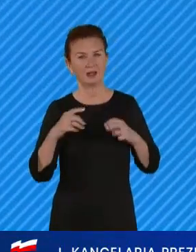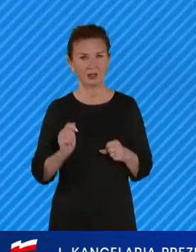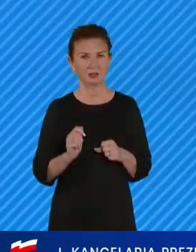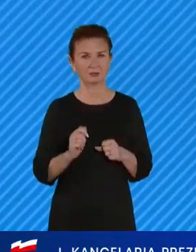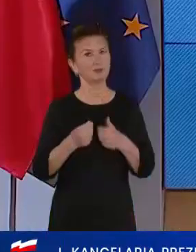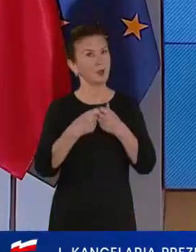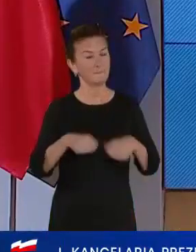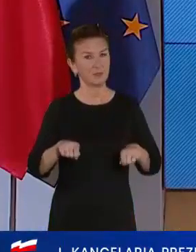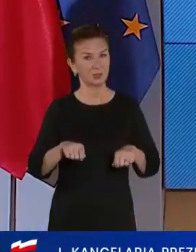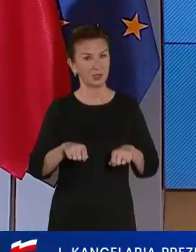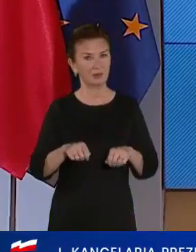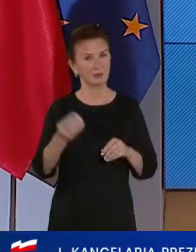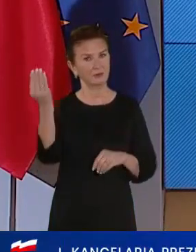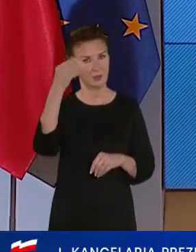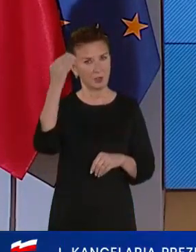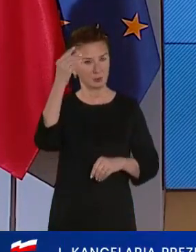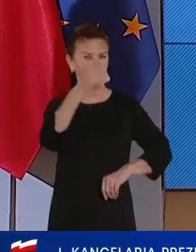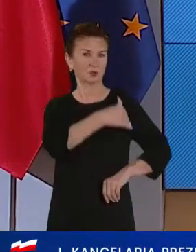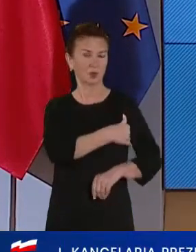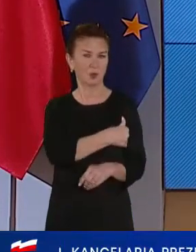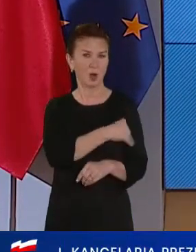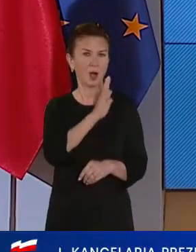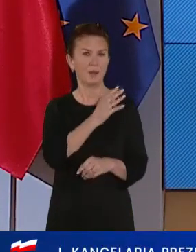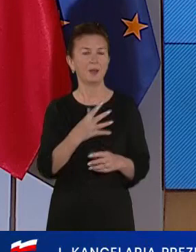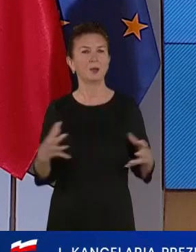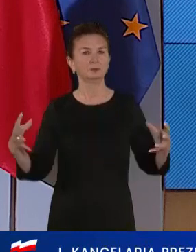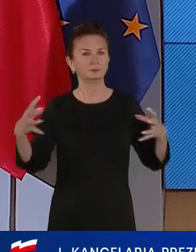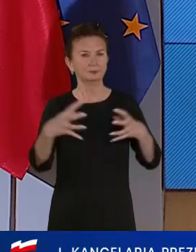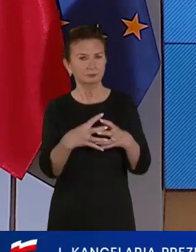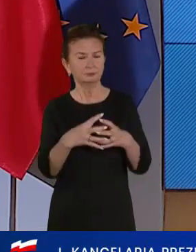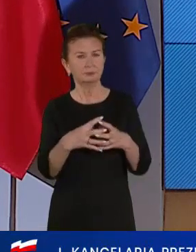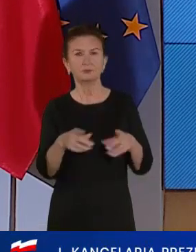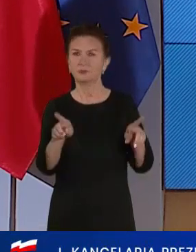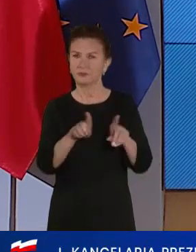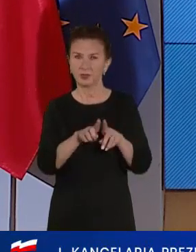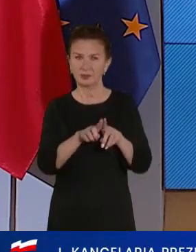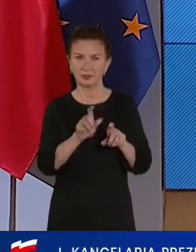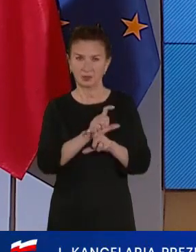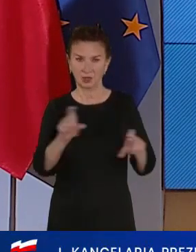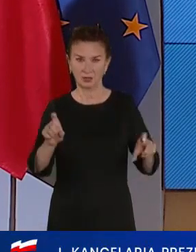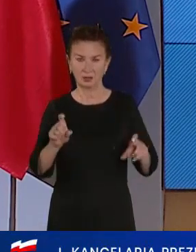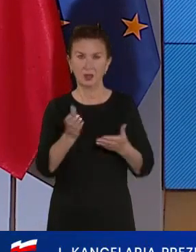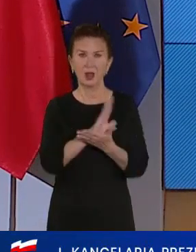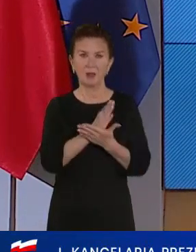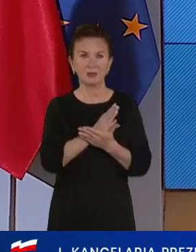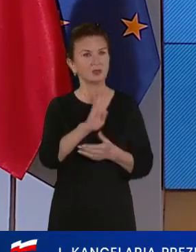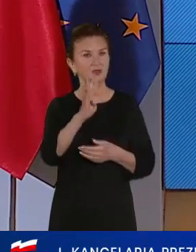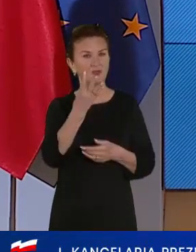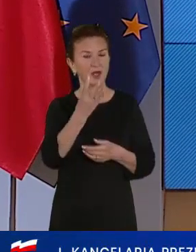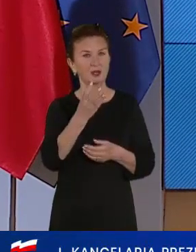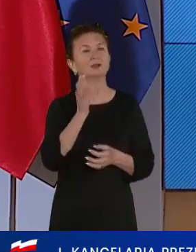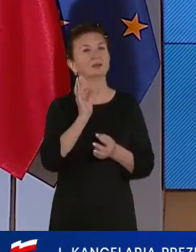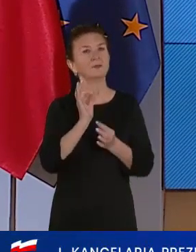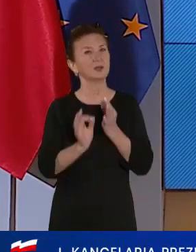czyli przerwa edukacyjna w szkołach, będą skumulowane w jednym okresie między początkiem stycznia, 4 stycznia, to bodaj